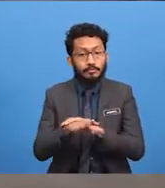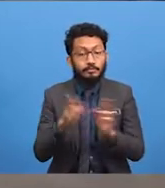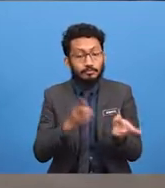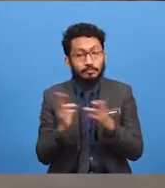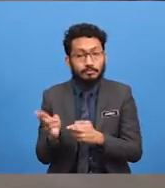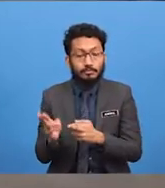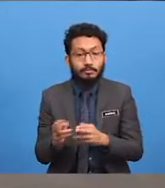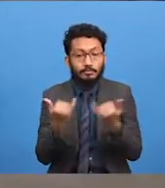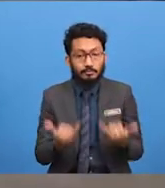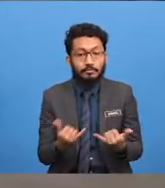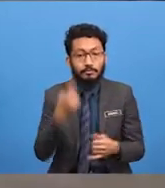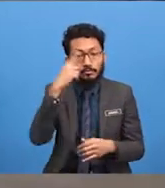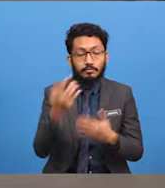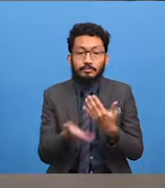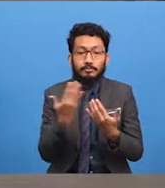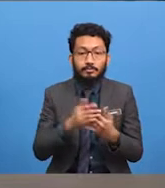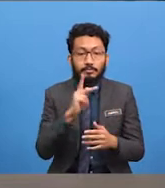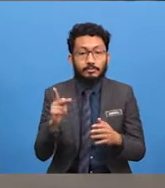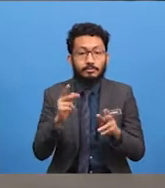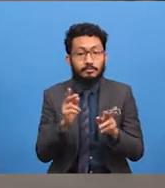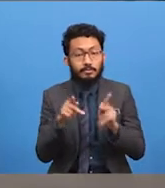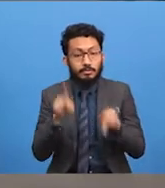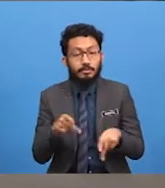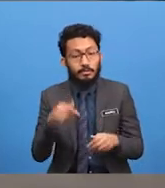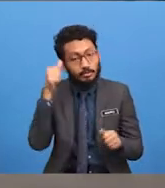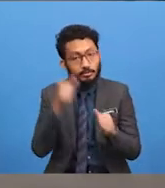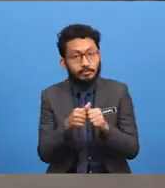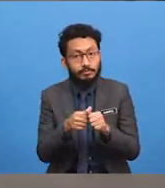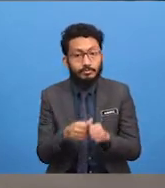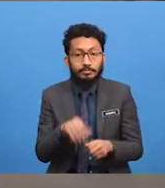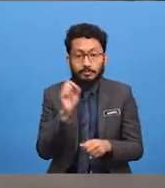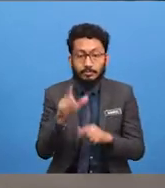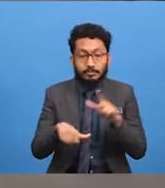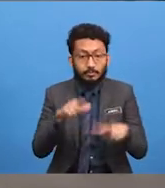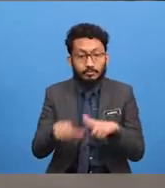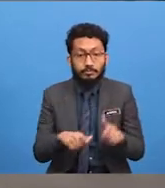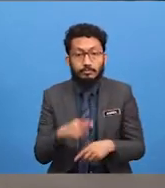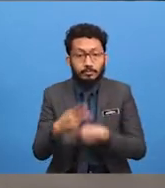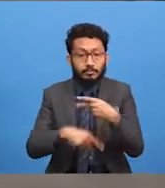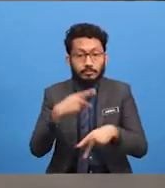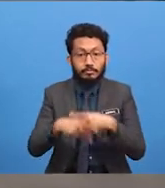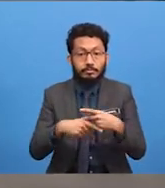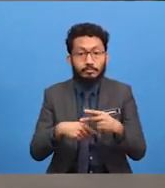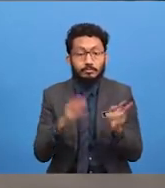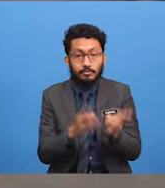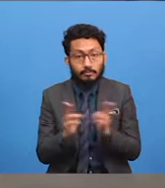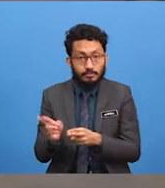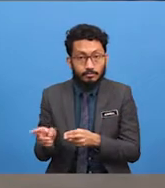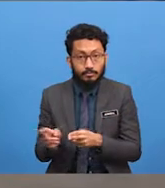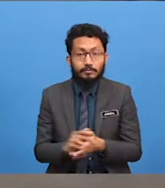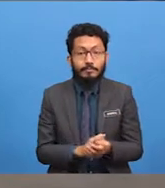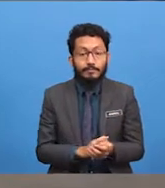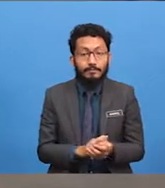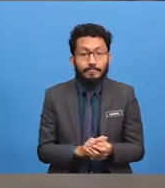Jadi, untuk memudahkan pelajar-pelajar mengingati 5 langkah proses perancangan, maka sebagai